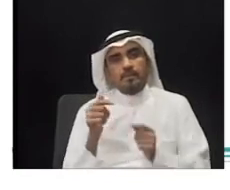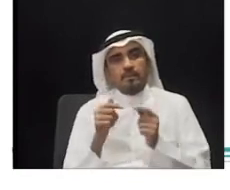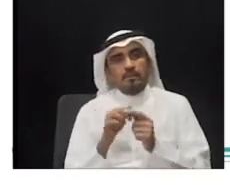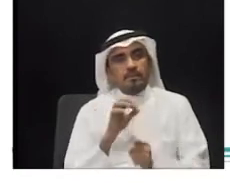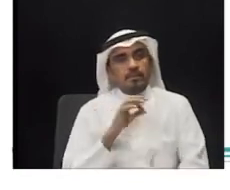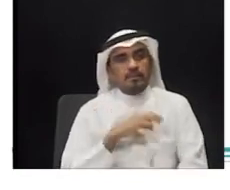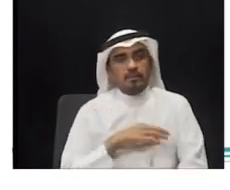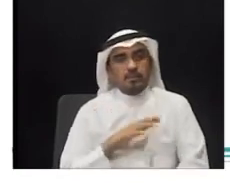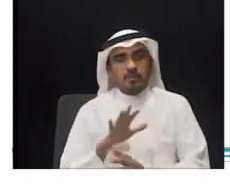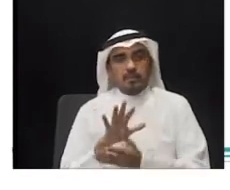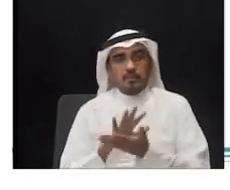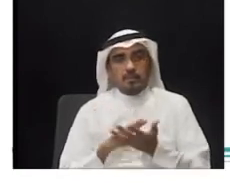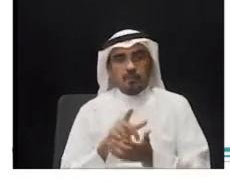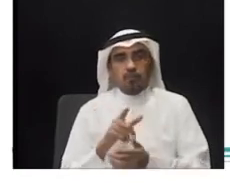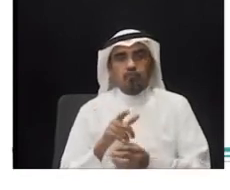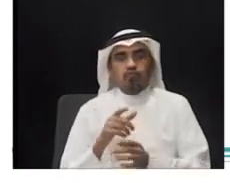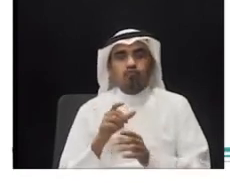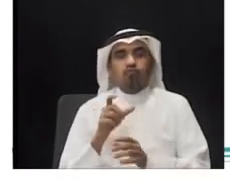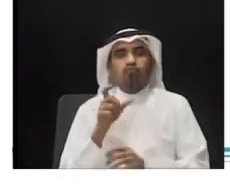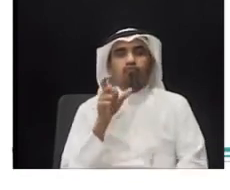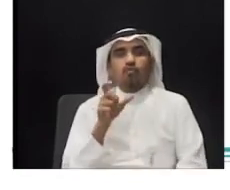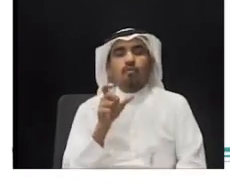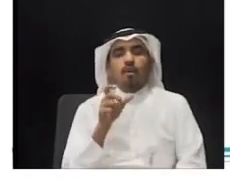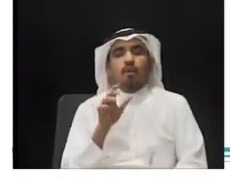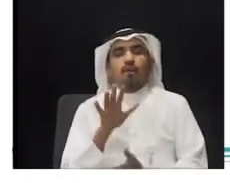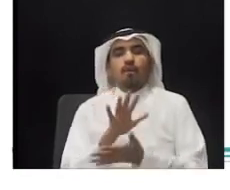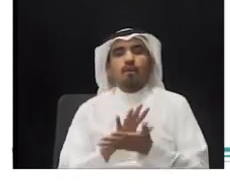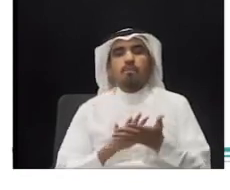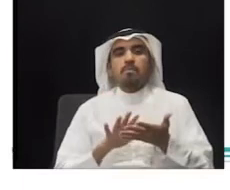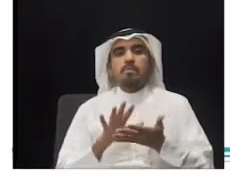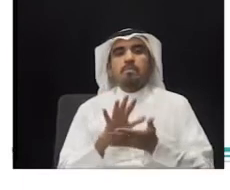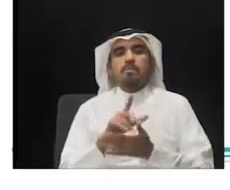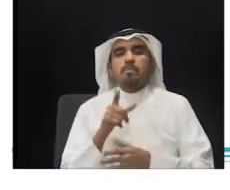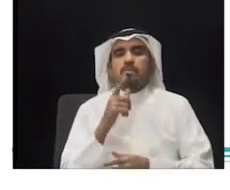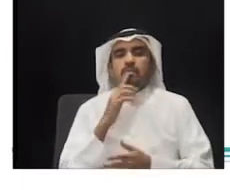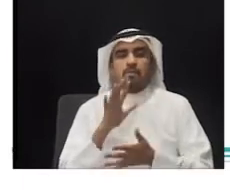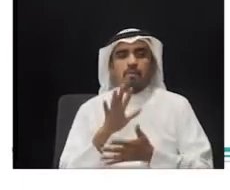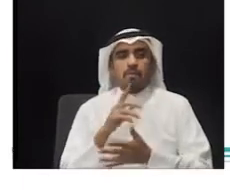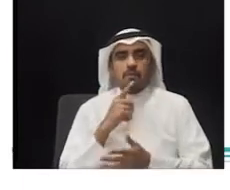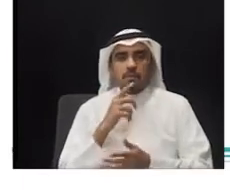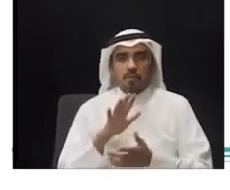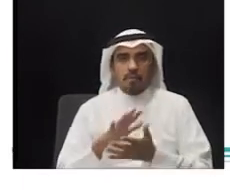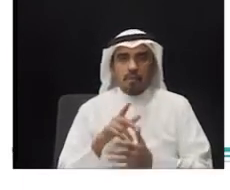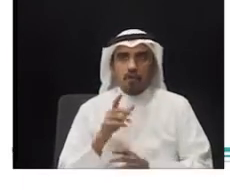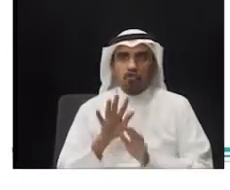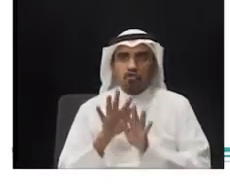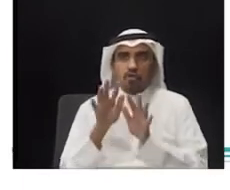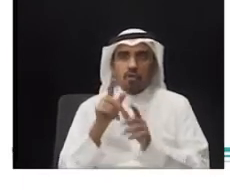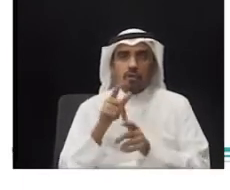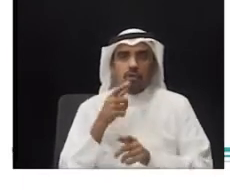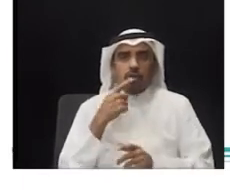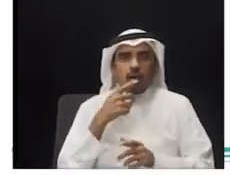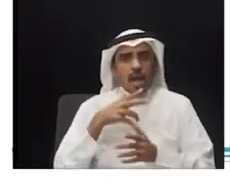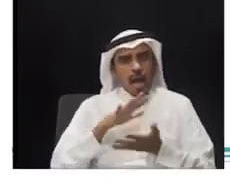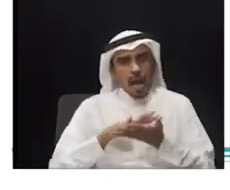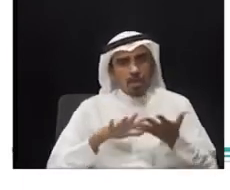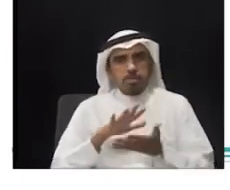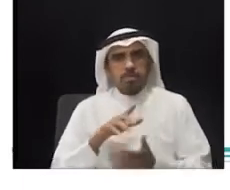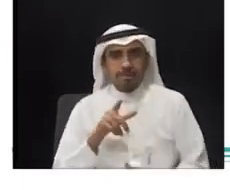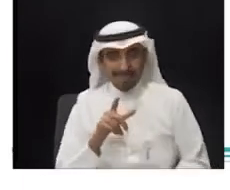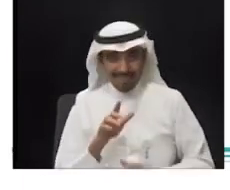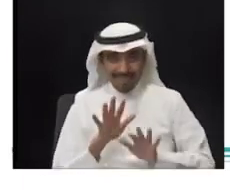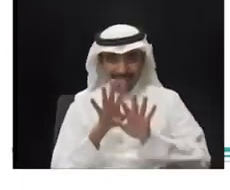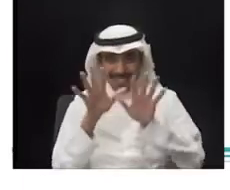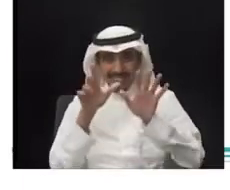الجملة التي تفيد خبرا تسمى جملة خبرية، أي إذا أردت أن تخبر عن شيء، الشجرة مثمرة،